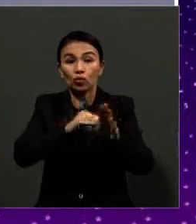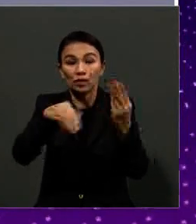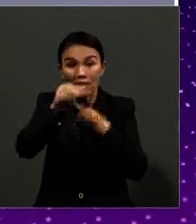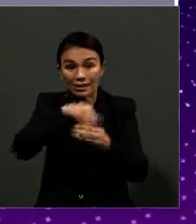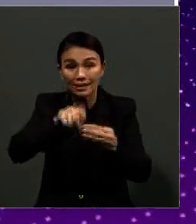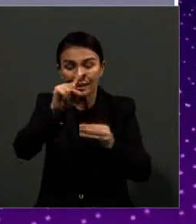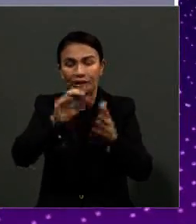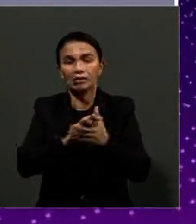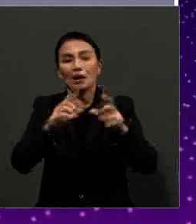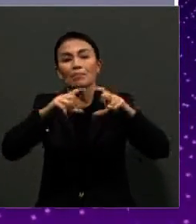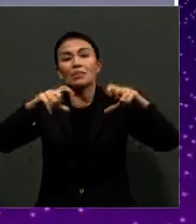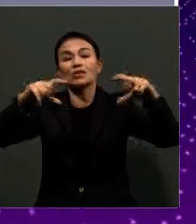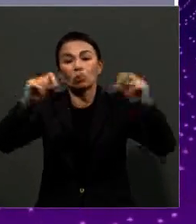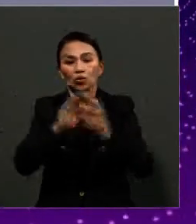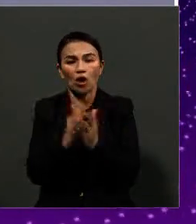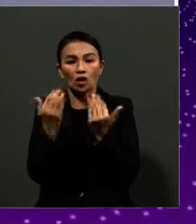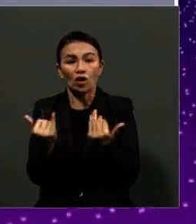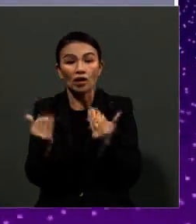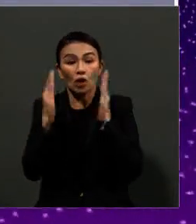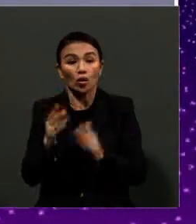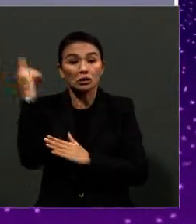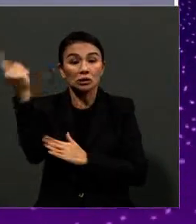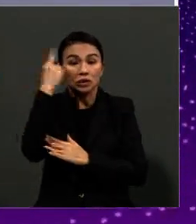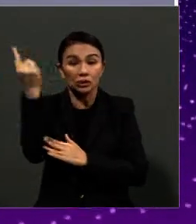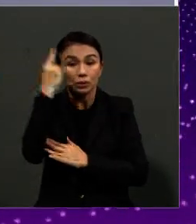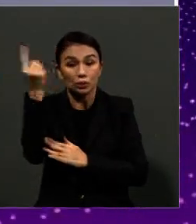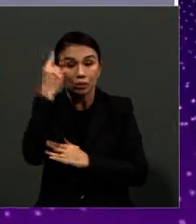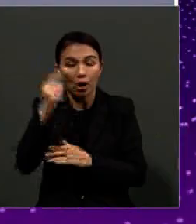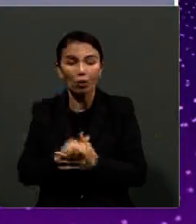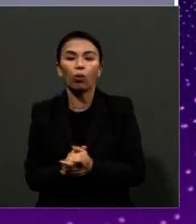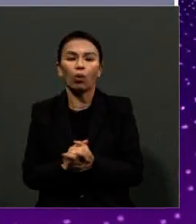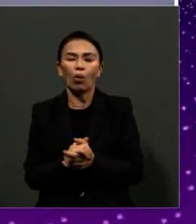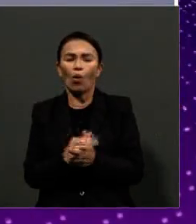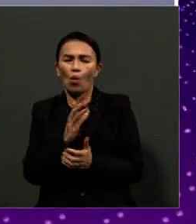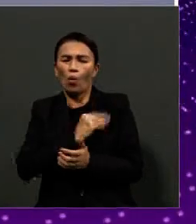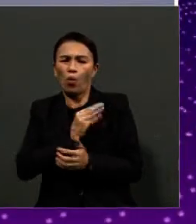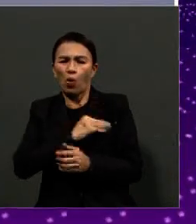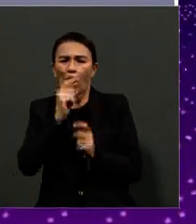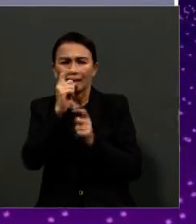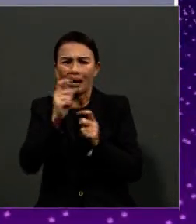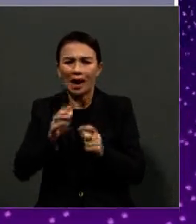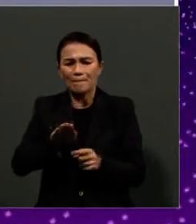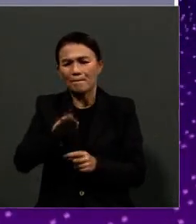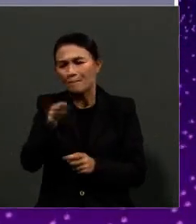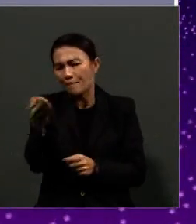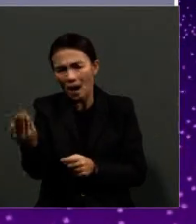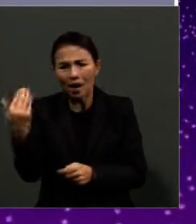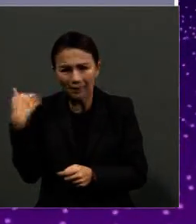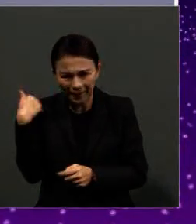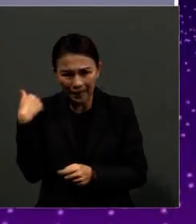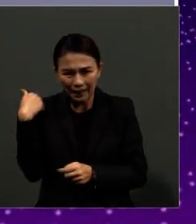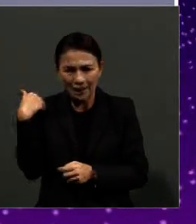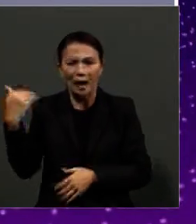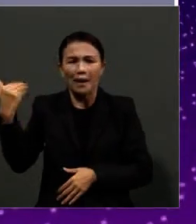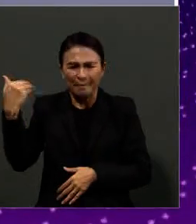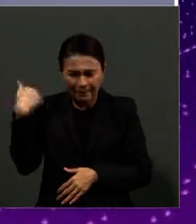ทับเบิกซึ่งช่วงนี้มันช่วงหน้าเที่ยวคนไปเที่ยวภูทับเบิกเยอะมากก็กลัวว่าจะเกิดอุบัติเหตุมั้ยแล้วไม่ต้องกลัวเพราะมันเกิดแล้วมันเกิดแล้วเรียบร้อยจริง